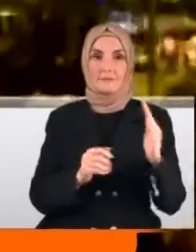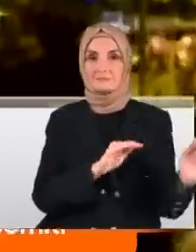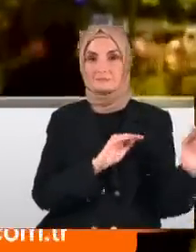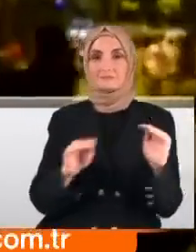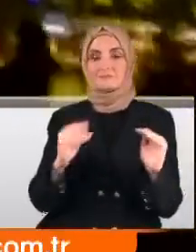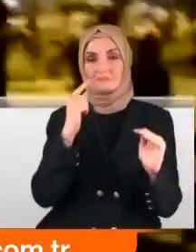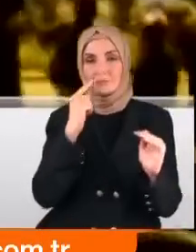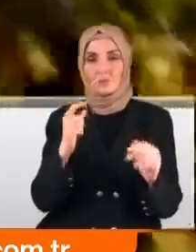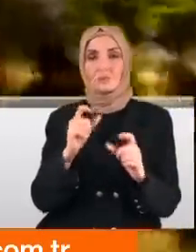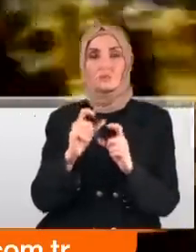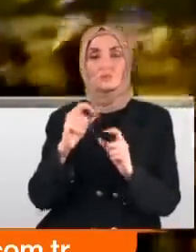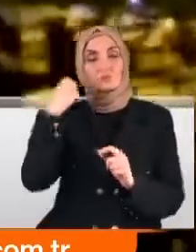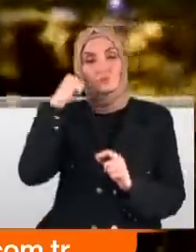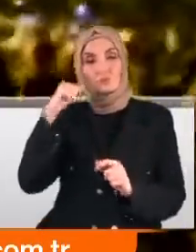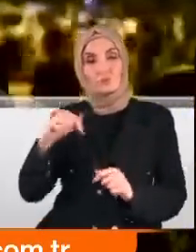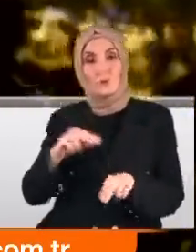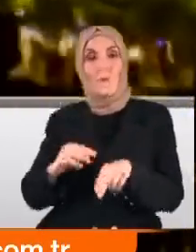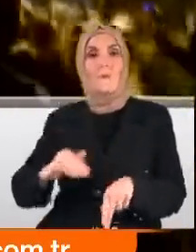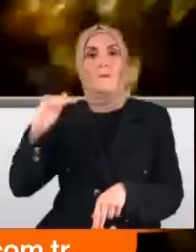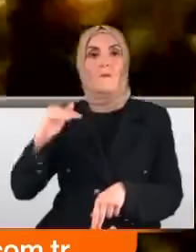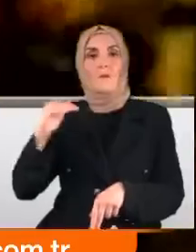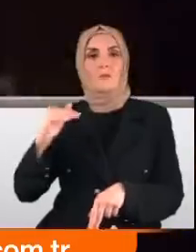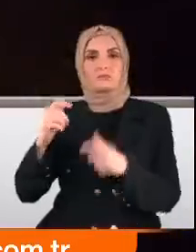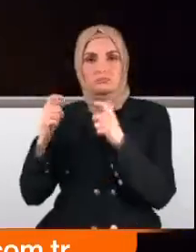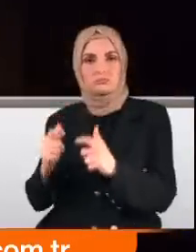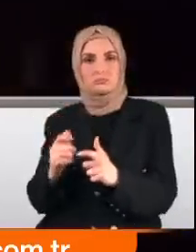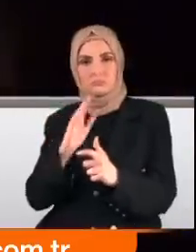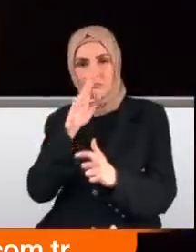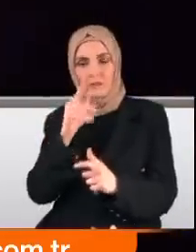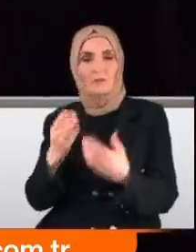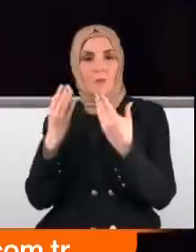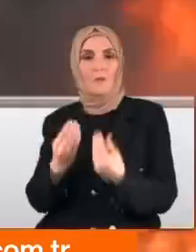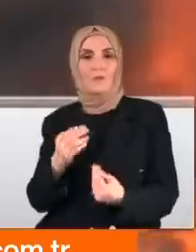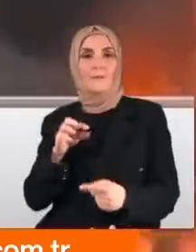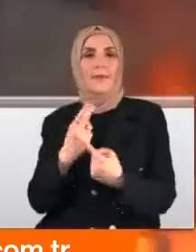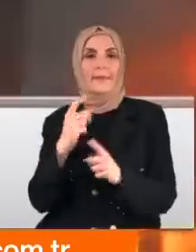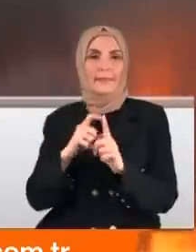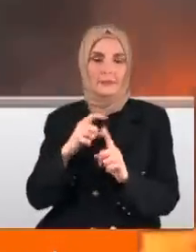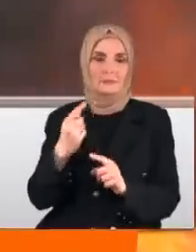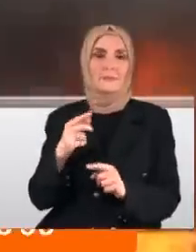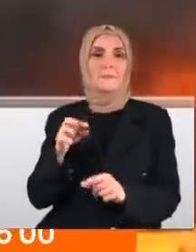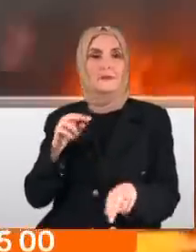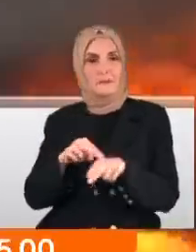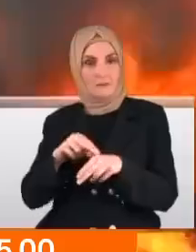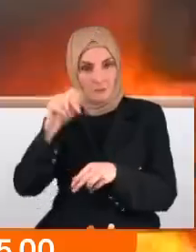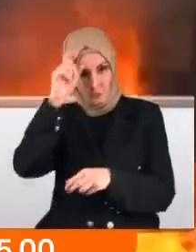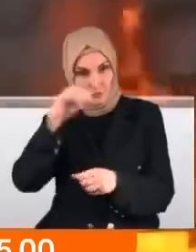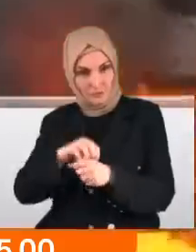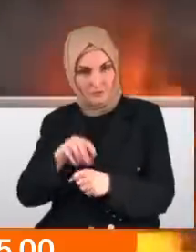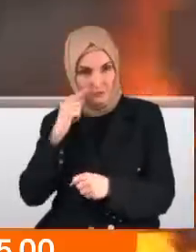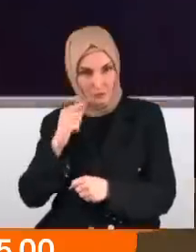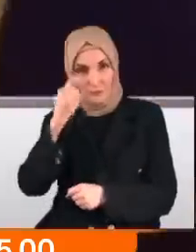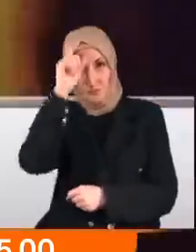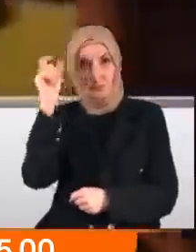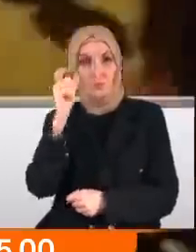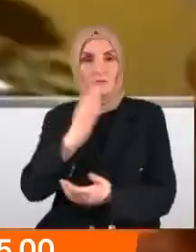terör örgütü PKK-PYD ve içerideki sözcüleri HDP, Türkiye'yi bölme hayaline kapıldı. Sivil görünümlü